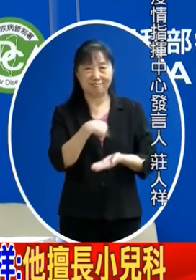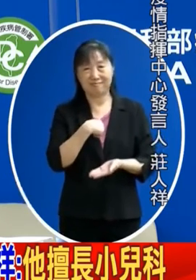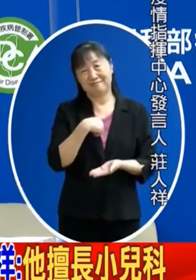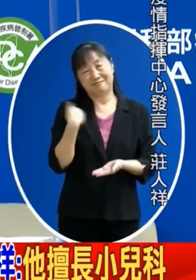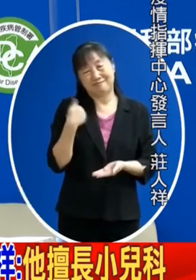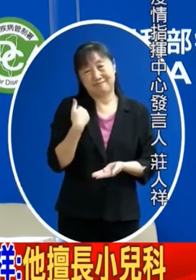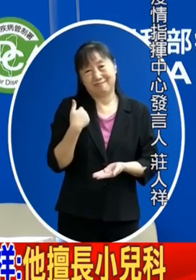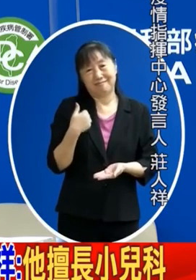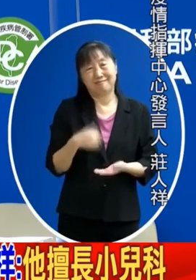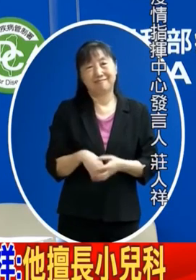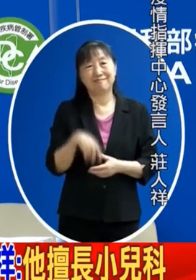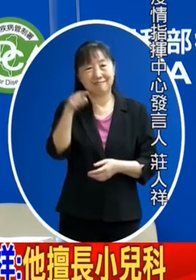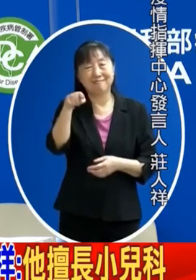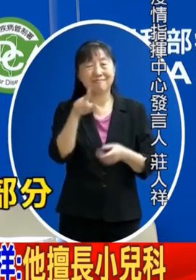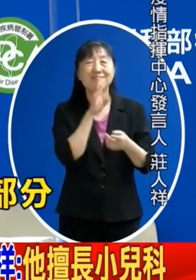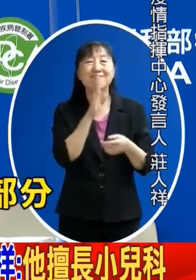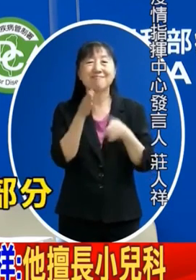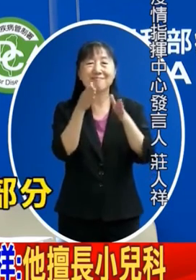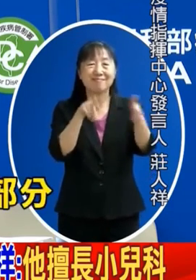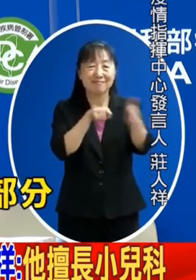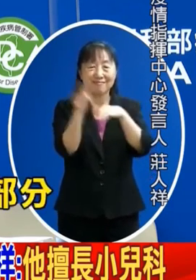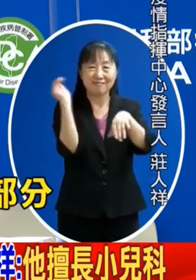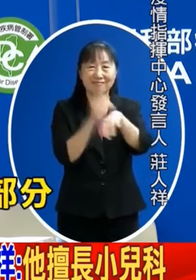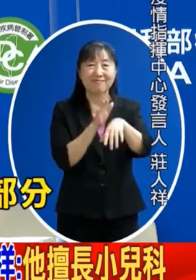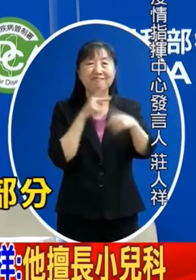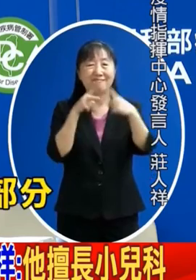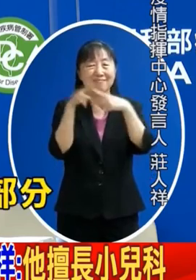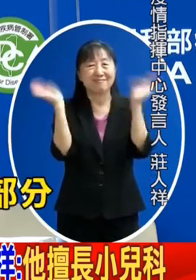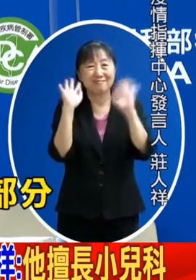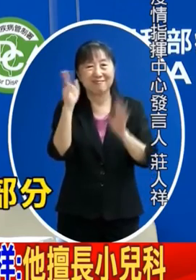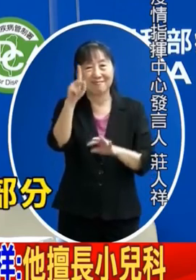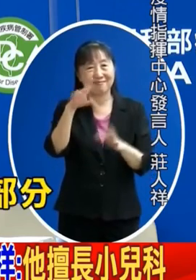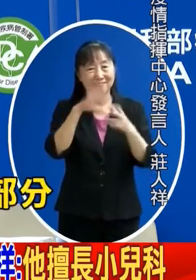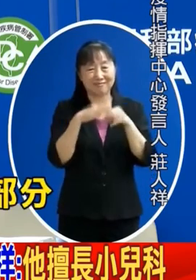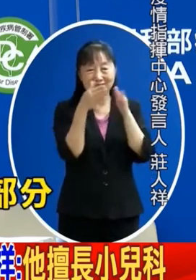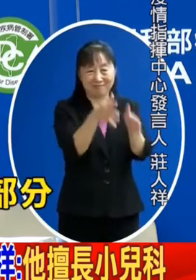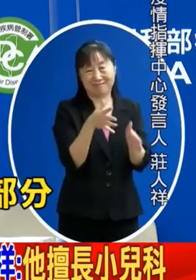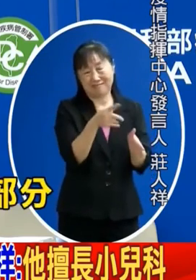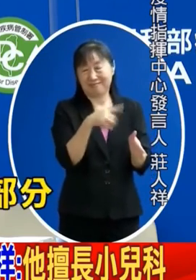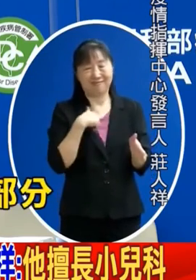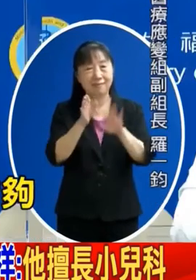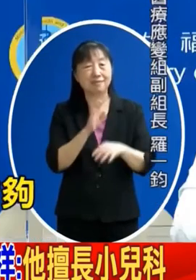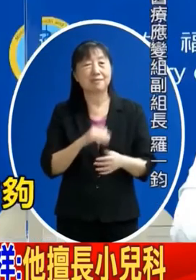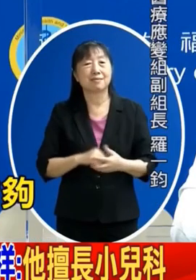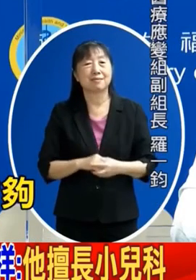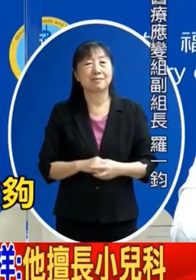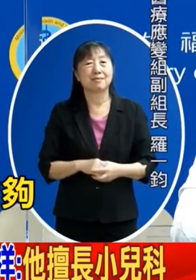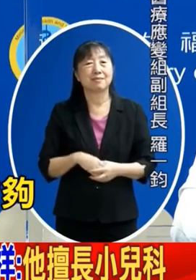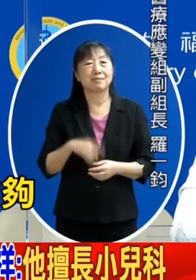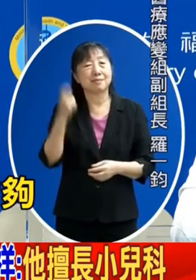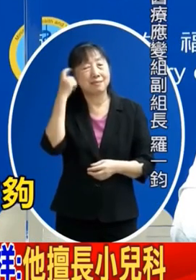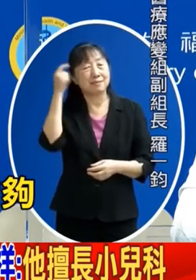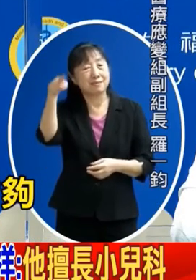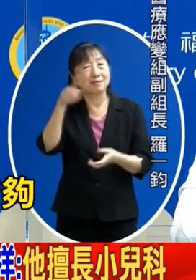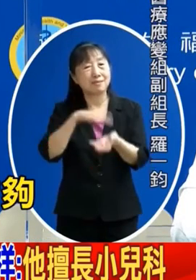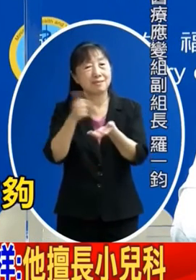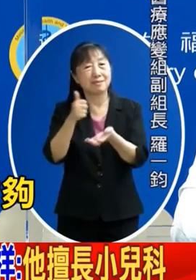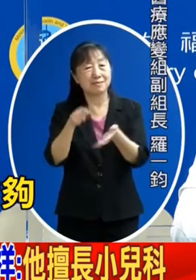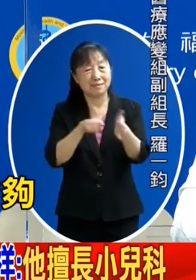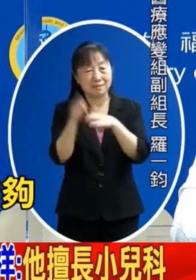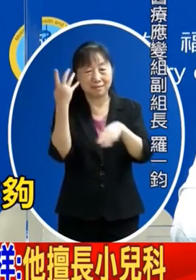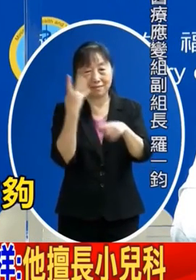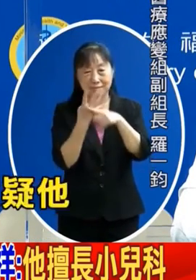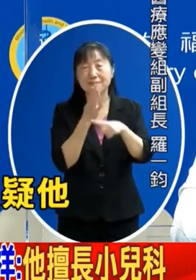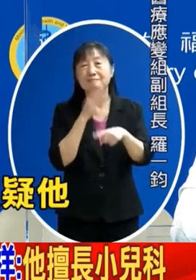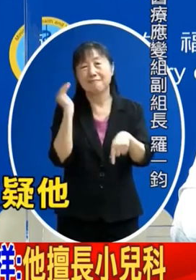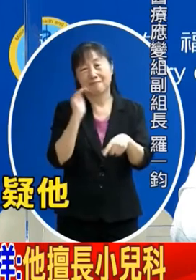嘿，他可能是小儿科的啦，哈，他可能比较不清楚成人的部分，对。 我想李医师的专业是